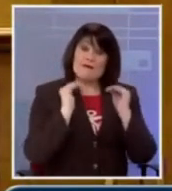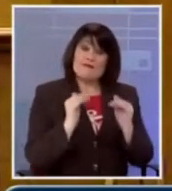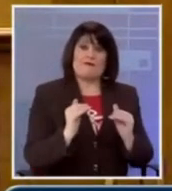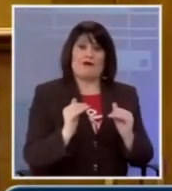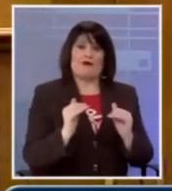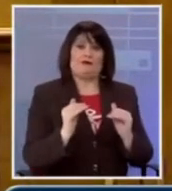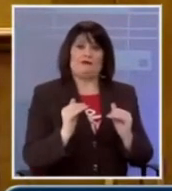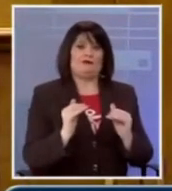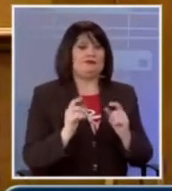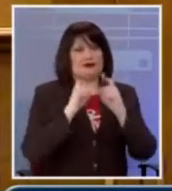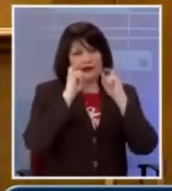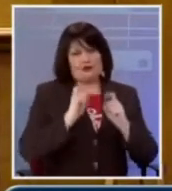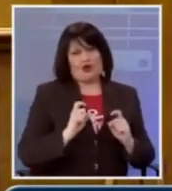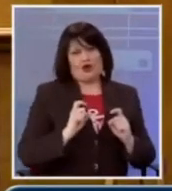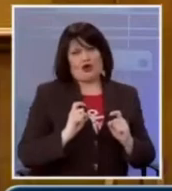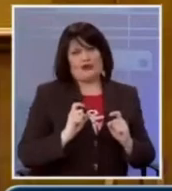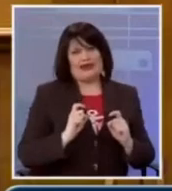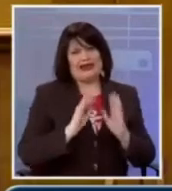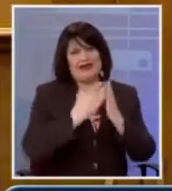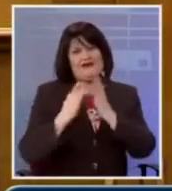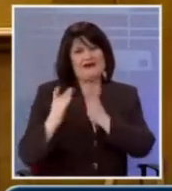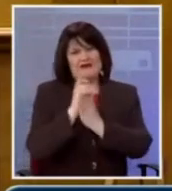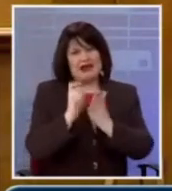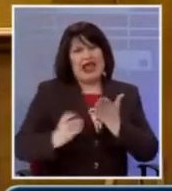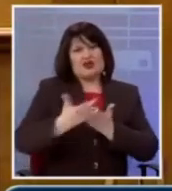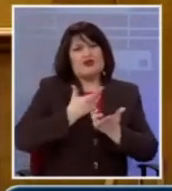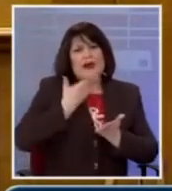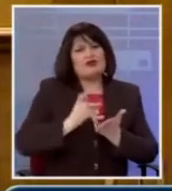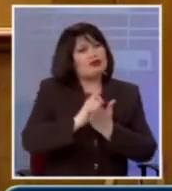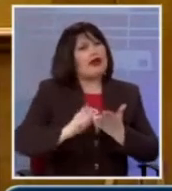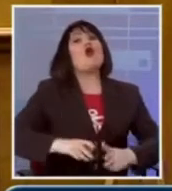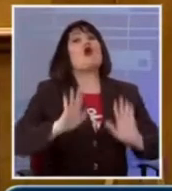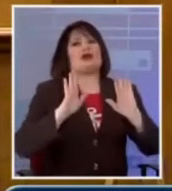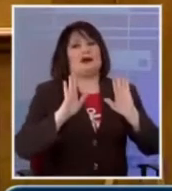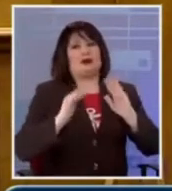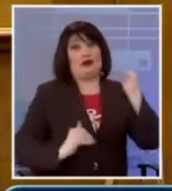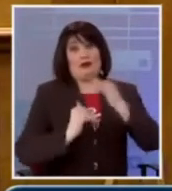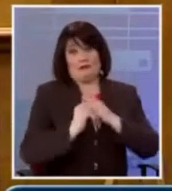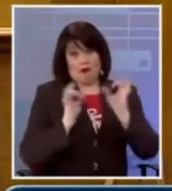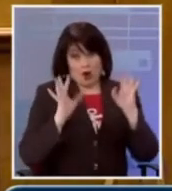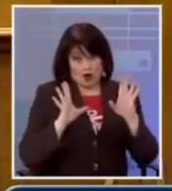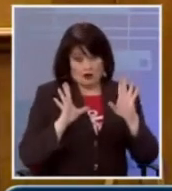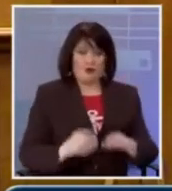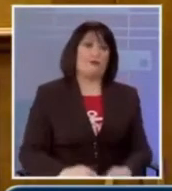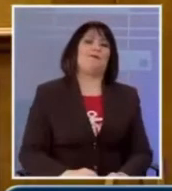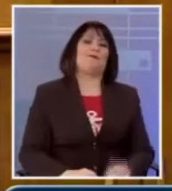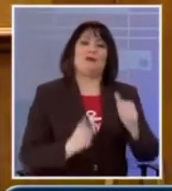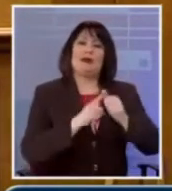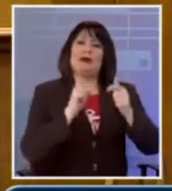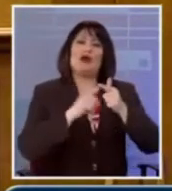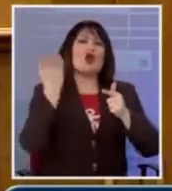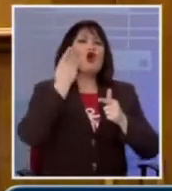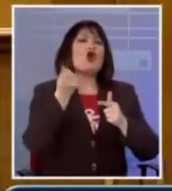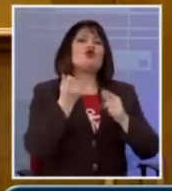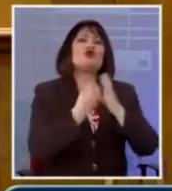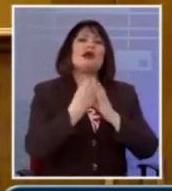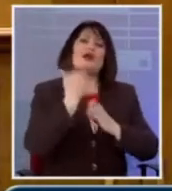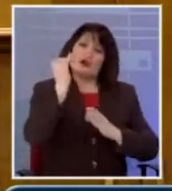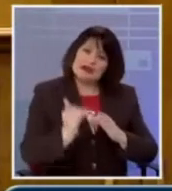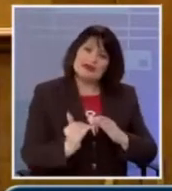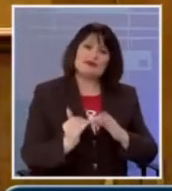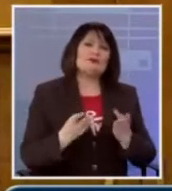της υποχρεωτικής τήρησης βιβλίων εσόδων-εξόδων. Δεύτερον, η μείωση του κόστους παραγωγής με την